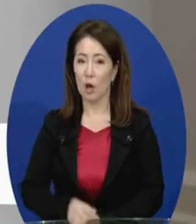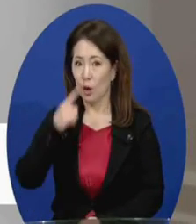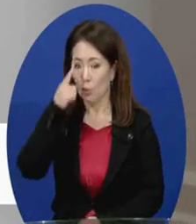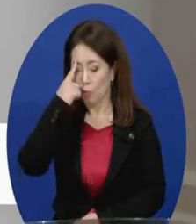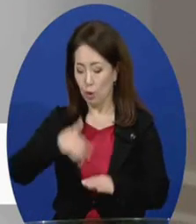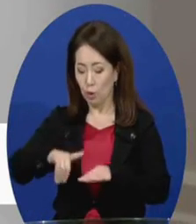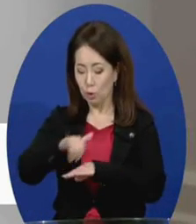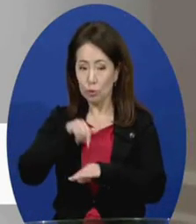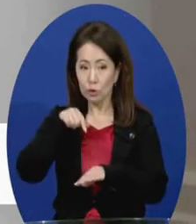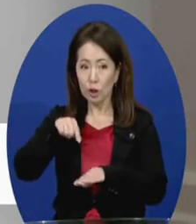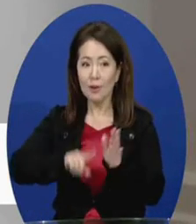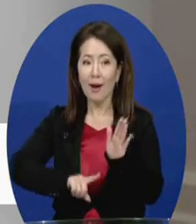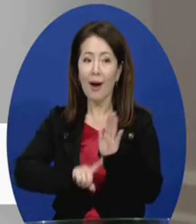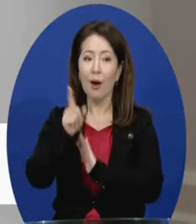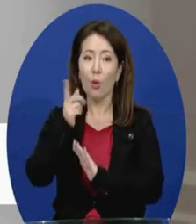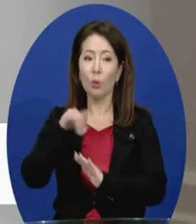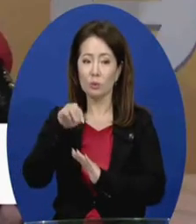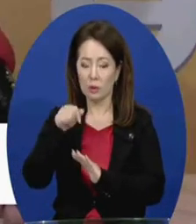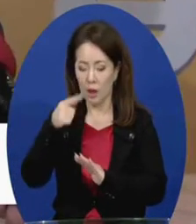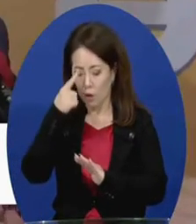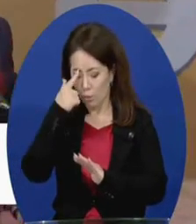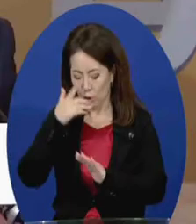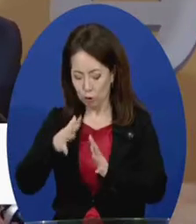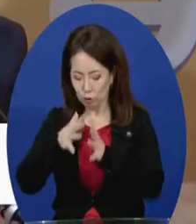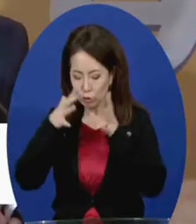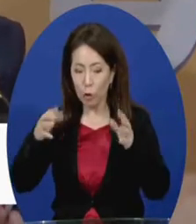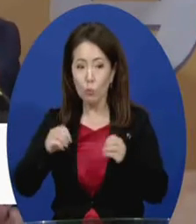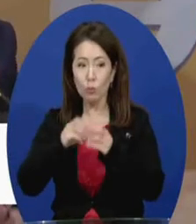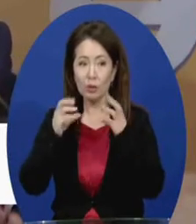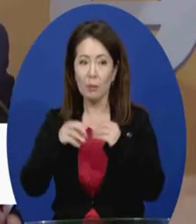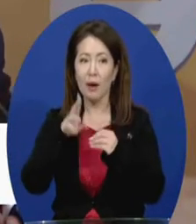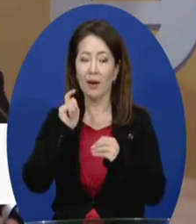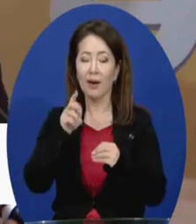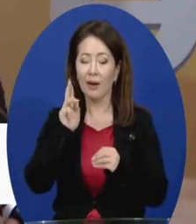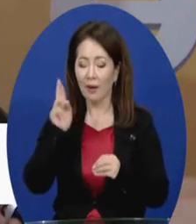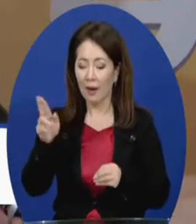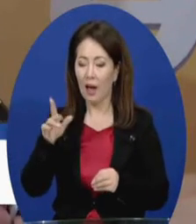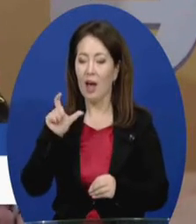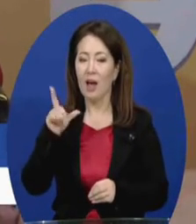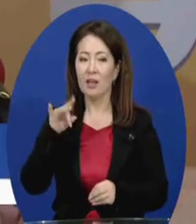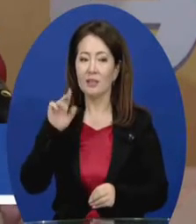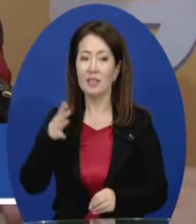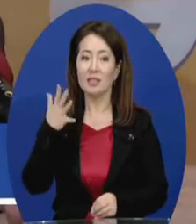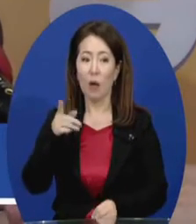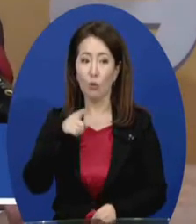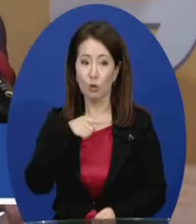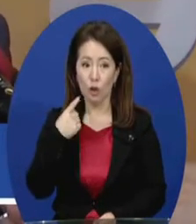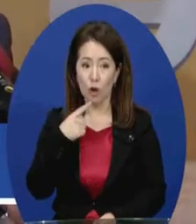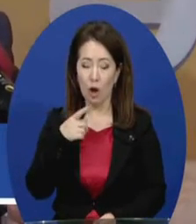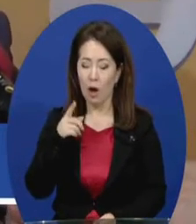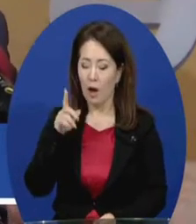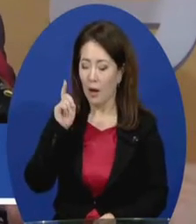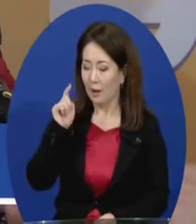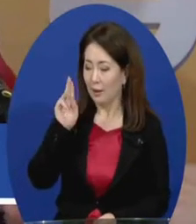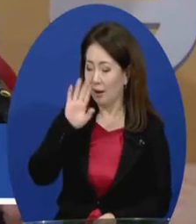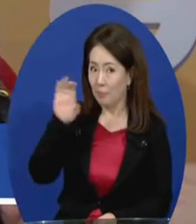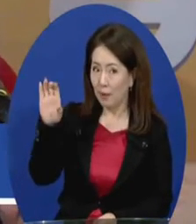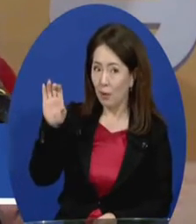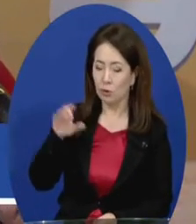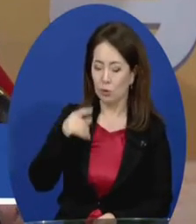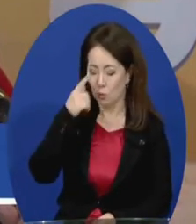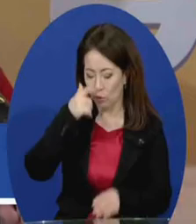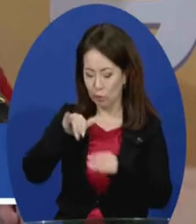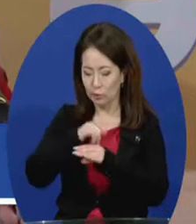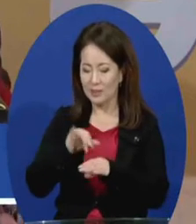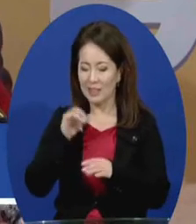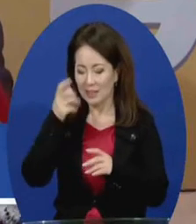Монгол улсад бас анх удаага үндэсний томоон бүтээн байгуулагч компани Эрдэнэс 57 маань одоо Монголын засгийн газрын одоо 10 их